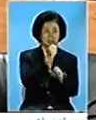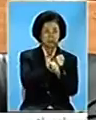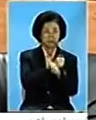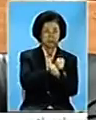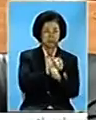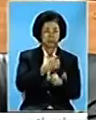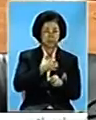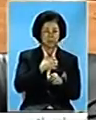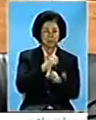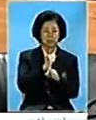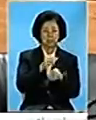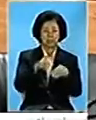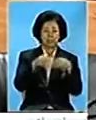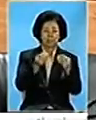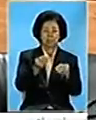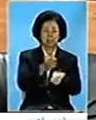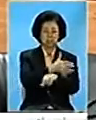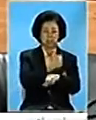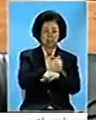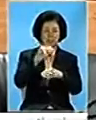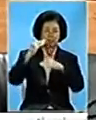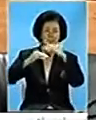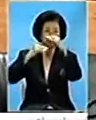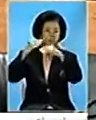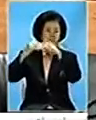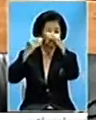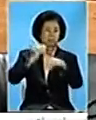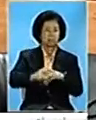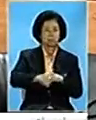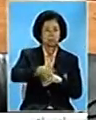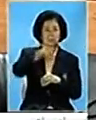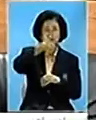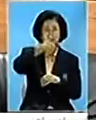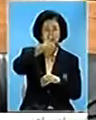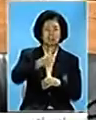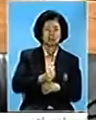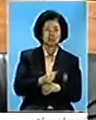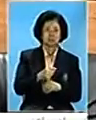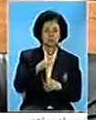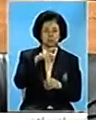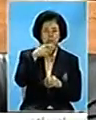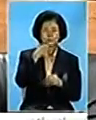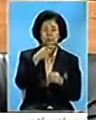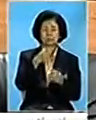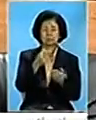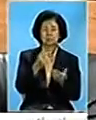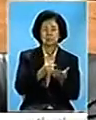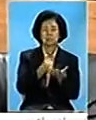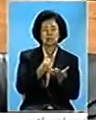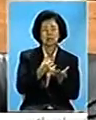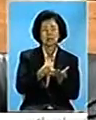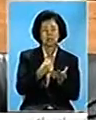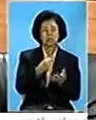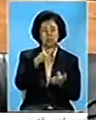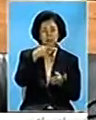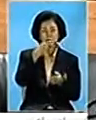ให้ทำให้การเมืองมันมีการพัฒนาไปในแนวทางที่ดีขึ้นคือถ้าพูดภาษาชาวบ้านง่ายๆก็อยากจะพูดว่า